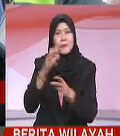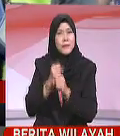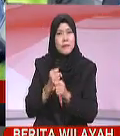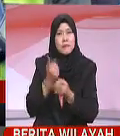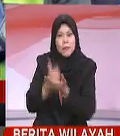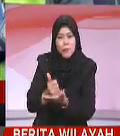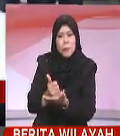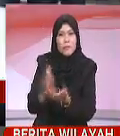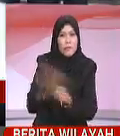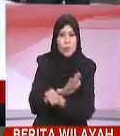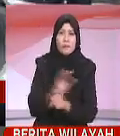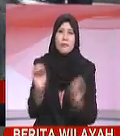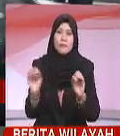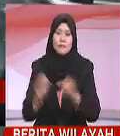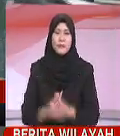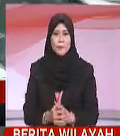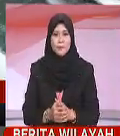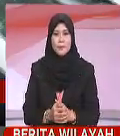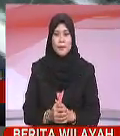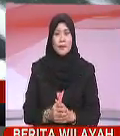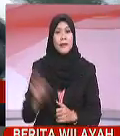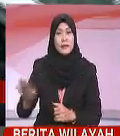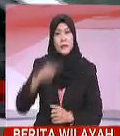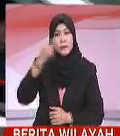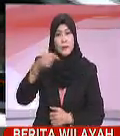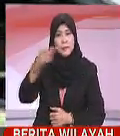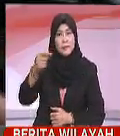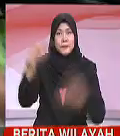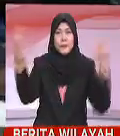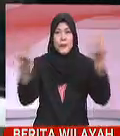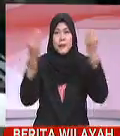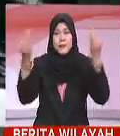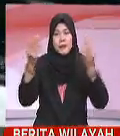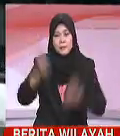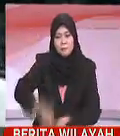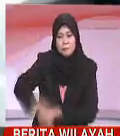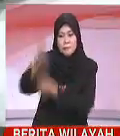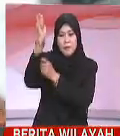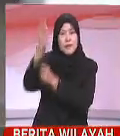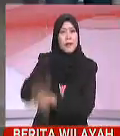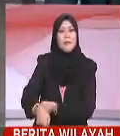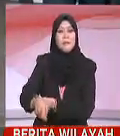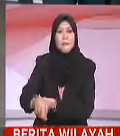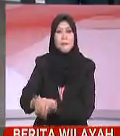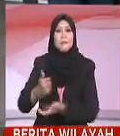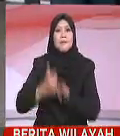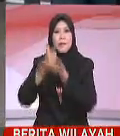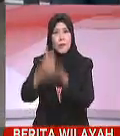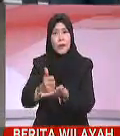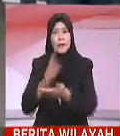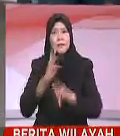bantuan-bantuan yang sebenarnya. Beliau berkata demikian pada majlis pelepasan misi bantuan pasca banjir